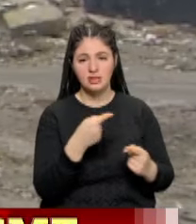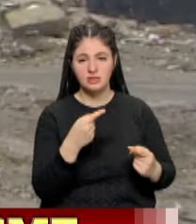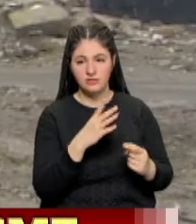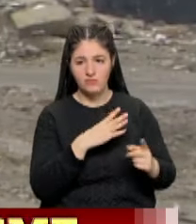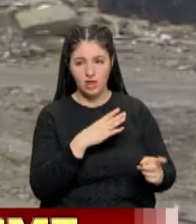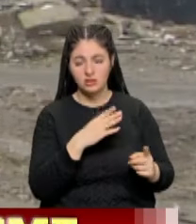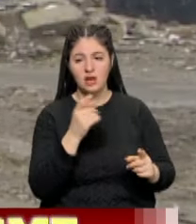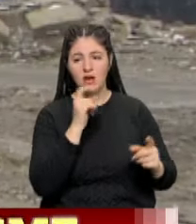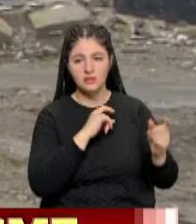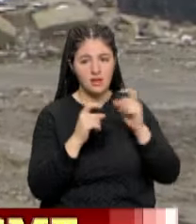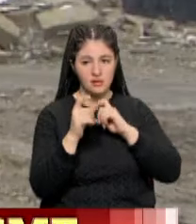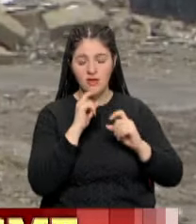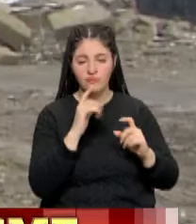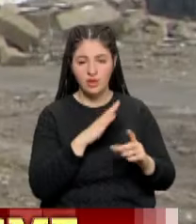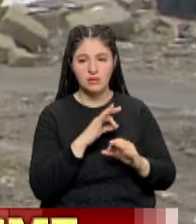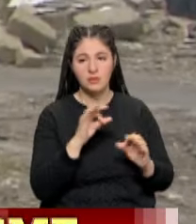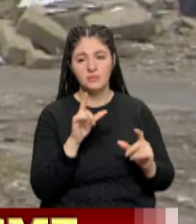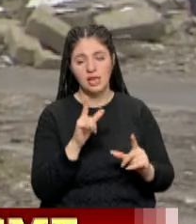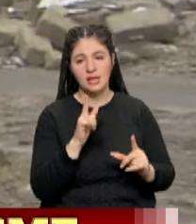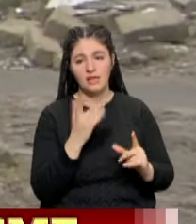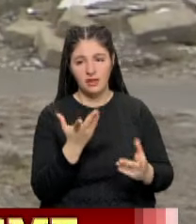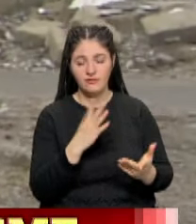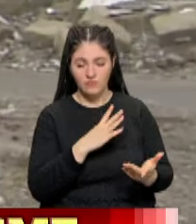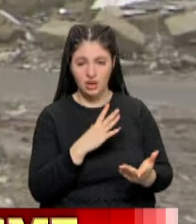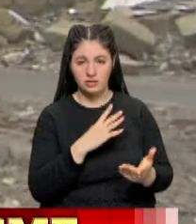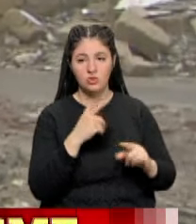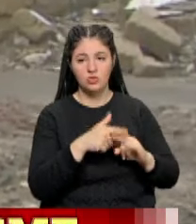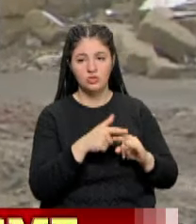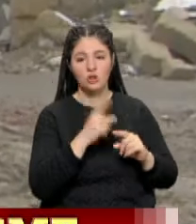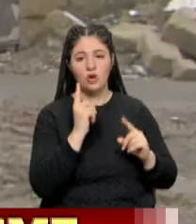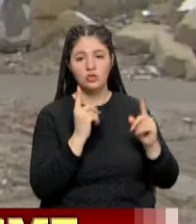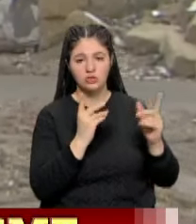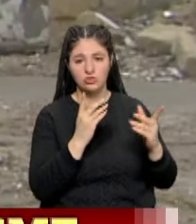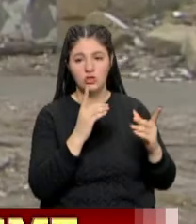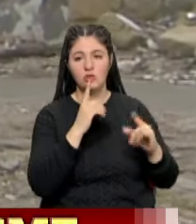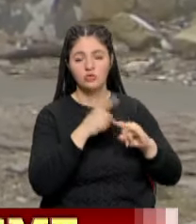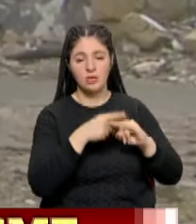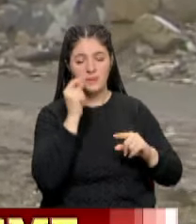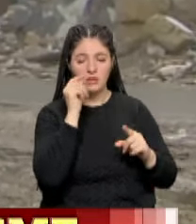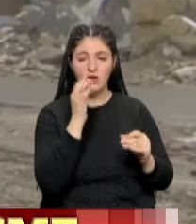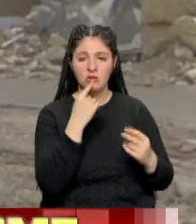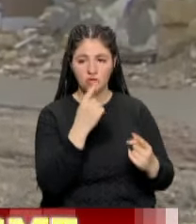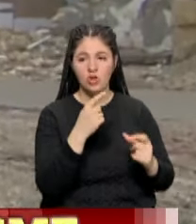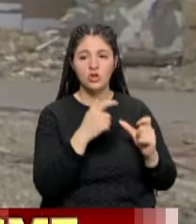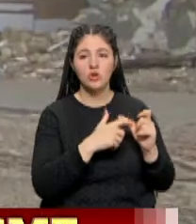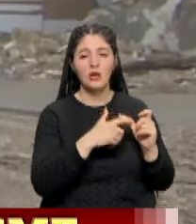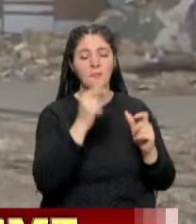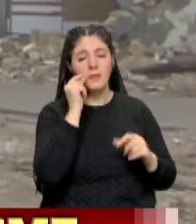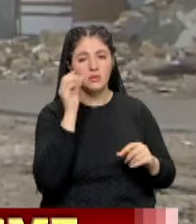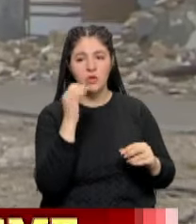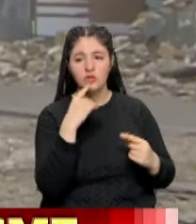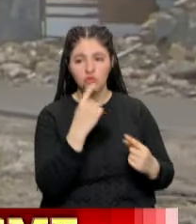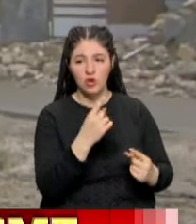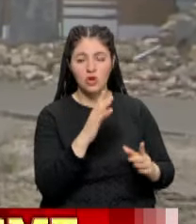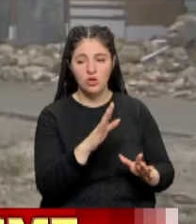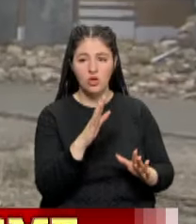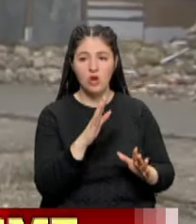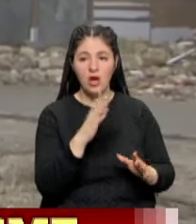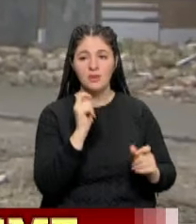var, hatalar var, tamamlanması gerekenler var. Hüseyin Yayman da bunu söylüyor. İşte Gökhan Zan da bunu söylüyor. Ama